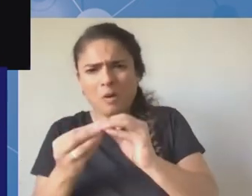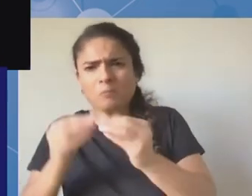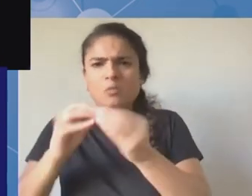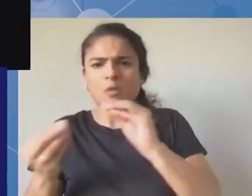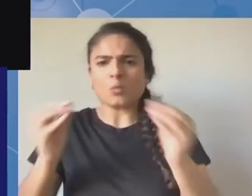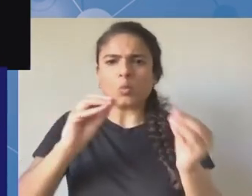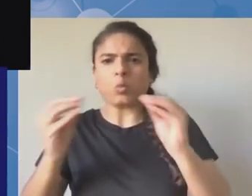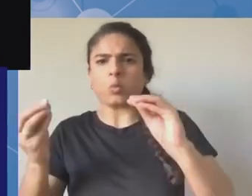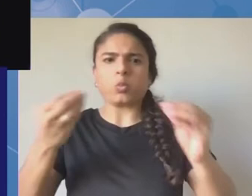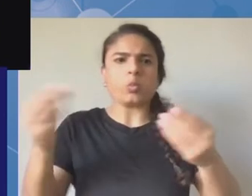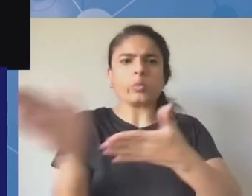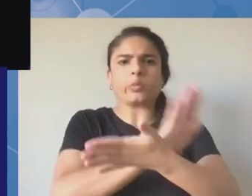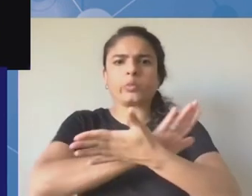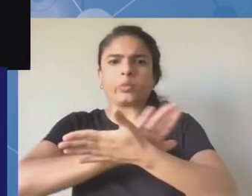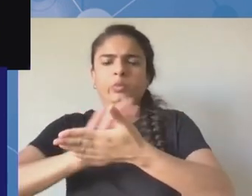على جهدهم